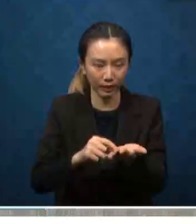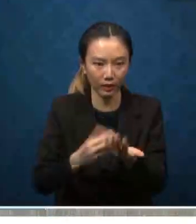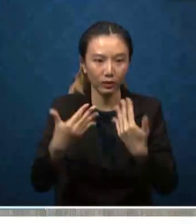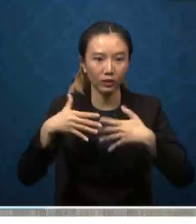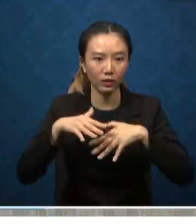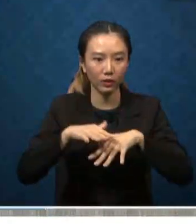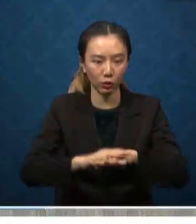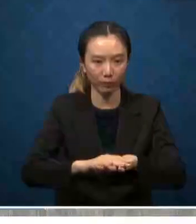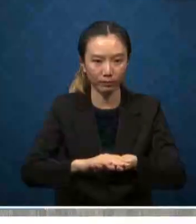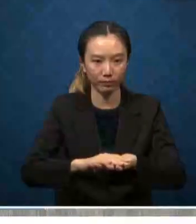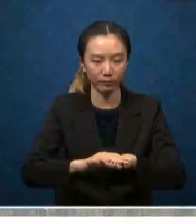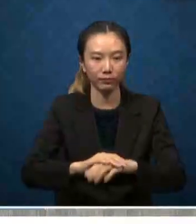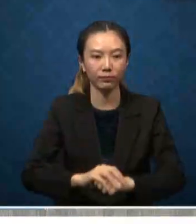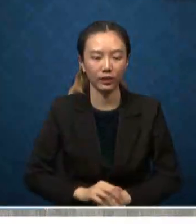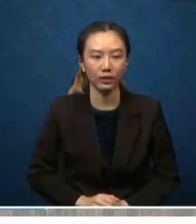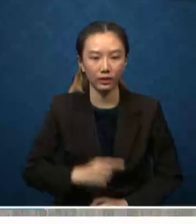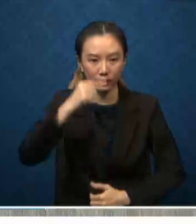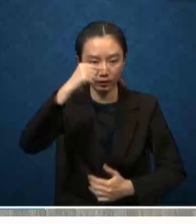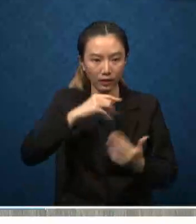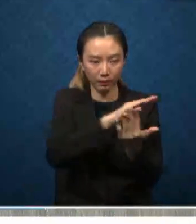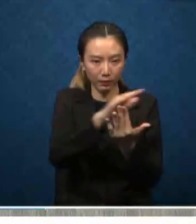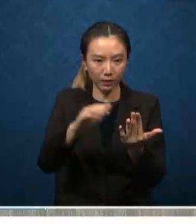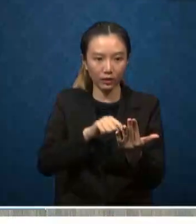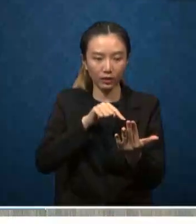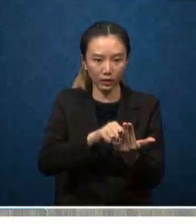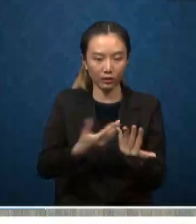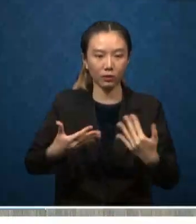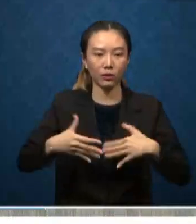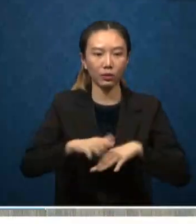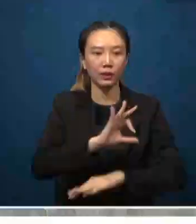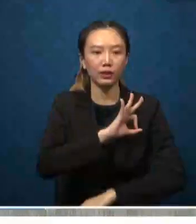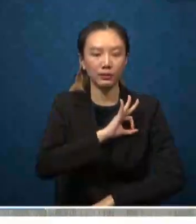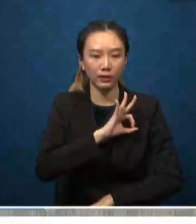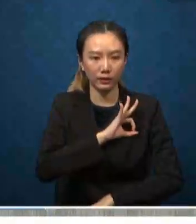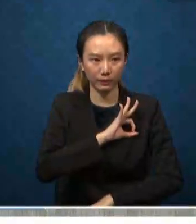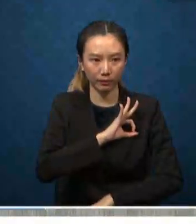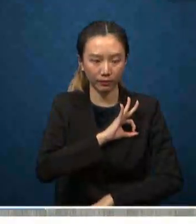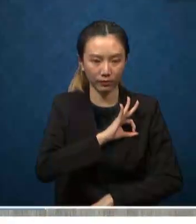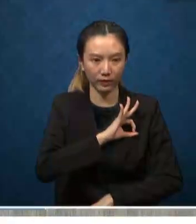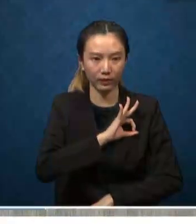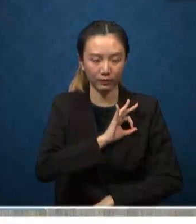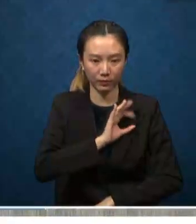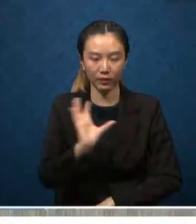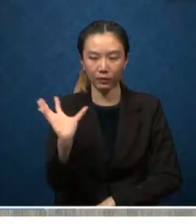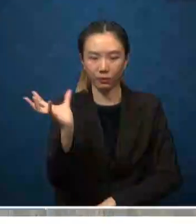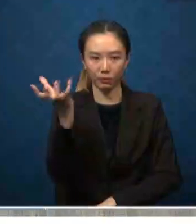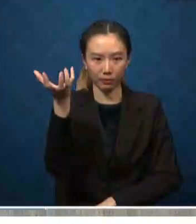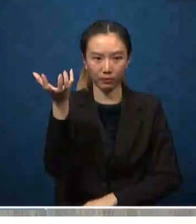วตามที่ประเทศไทยได้เข้าเป็นสมาชิก Global Forum